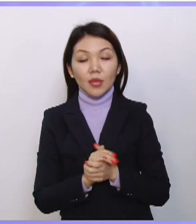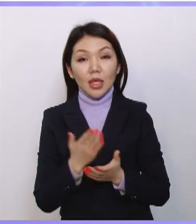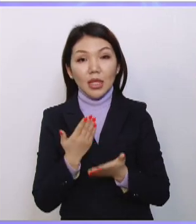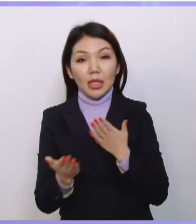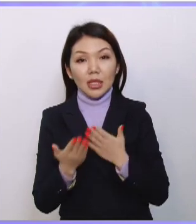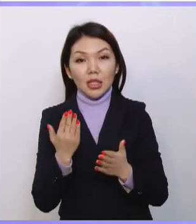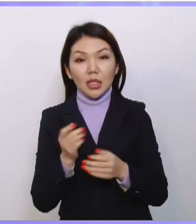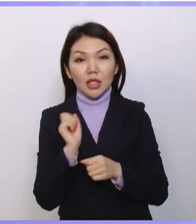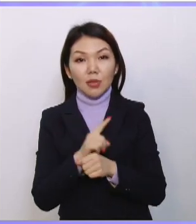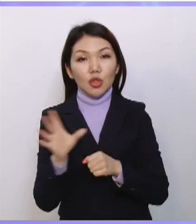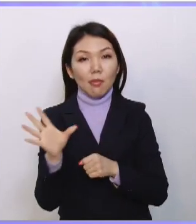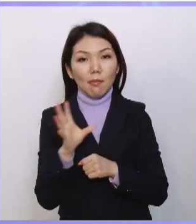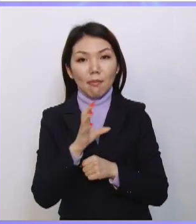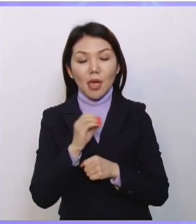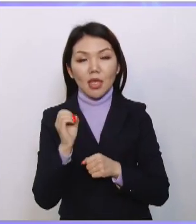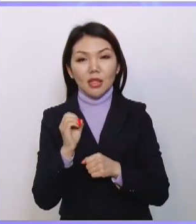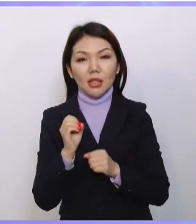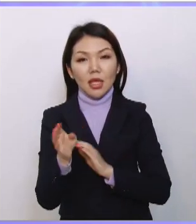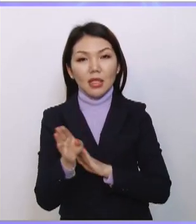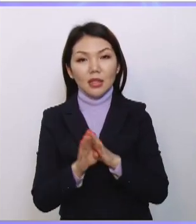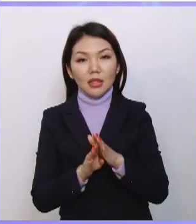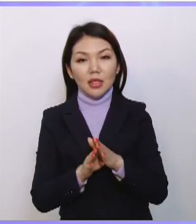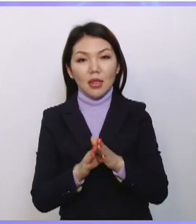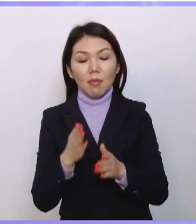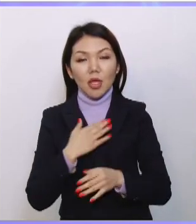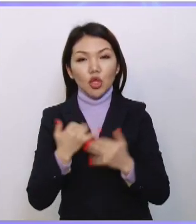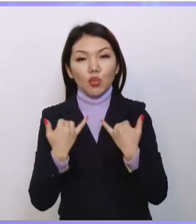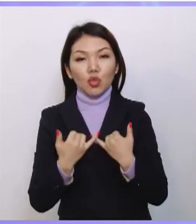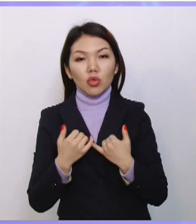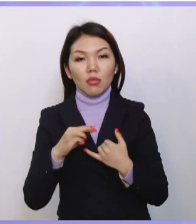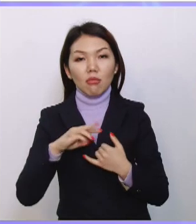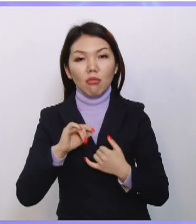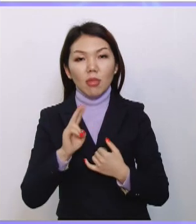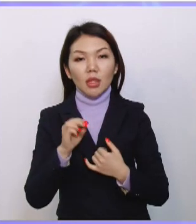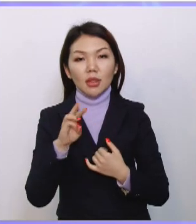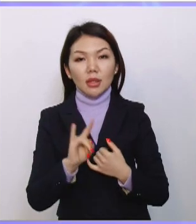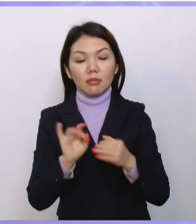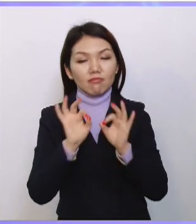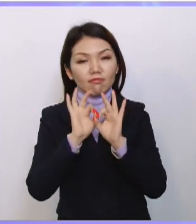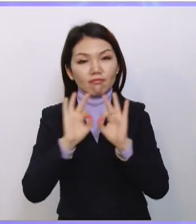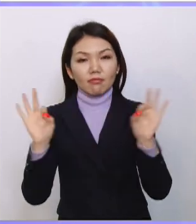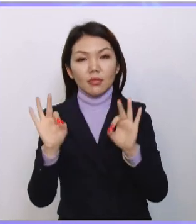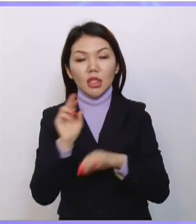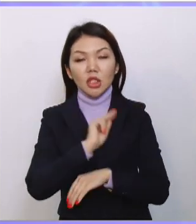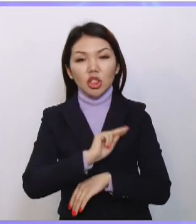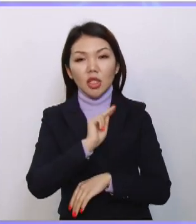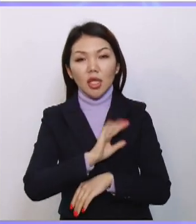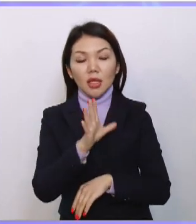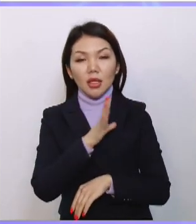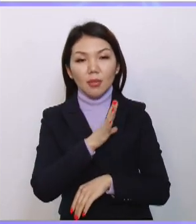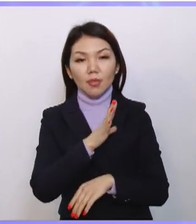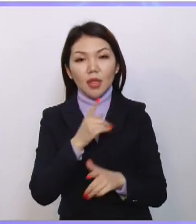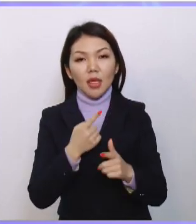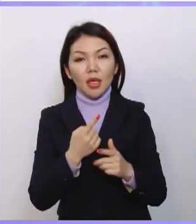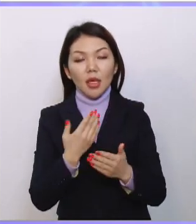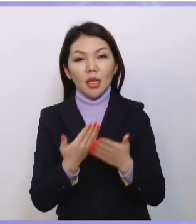Эгерде тапшырмалардын баарын аткарсаңар, анда мен бүгүн мыкты иштедим деп айткыла. Эгерде